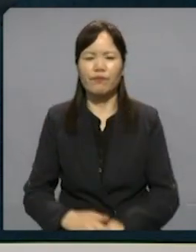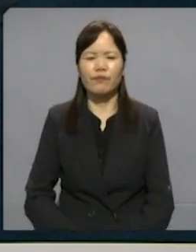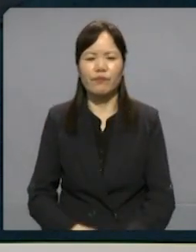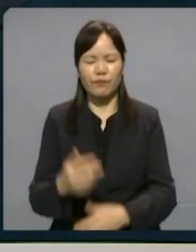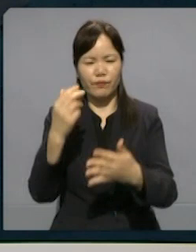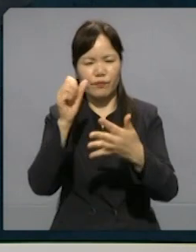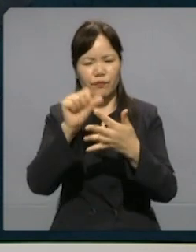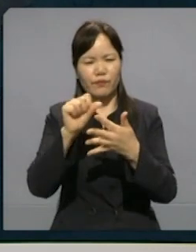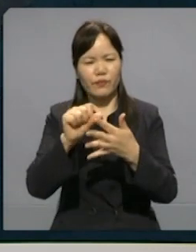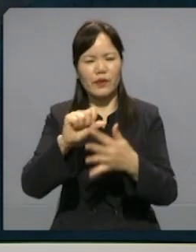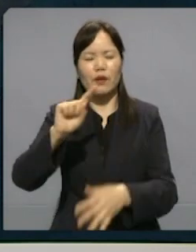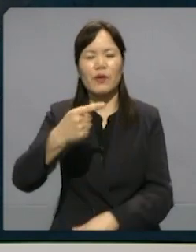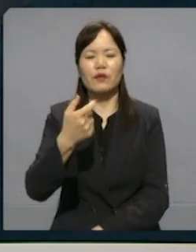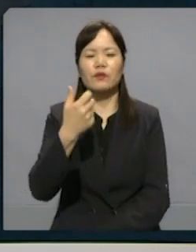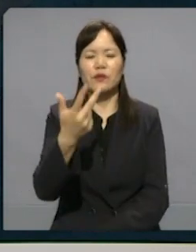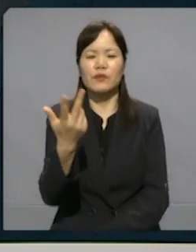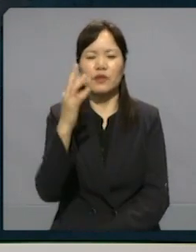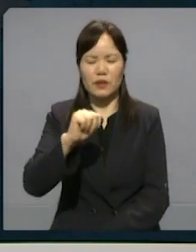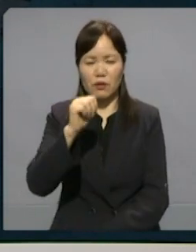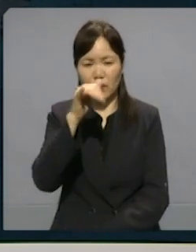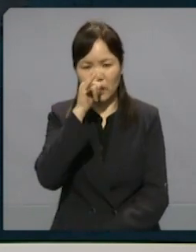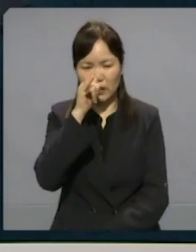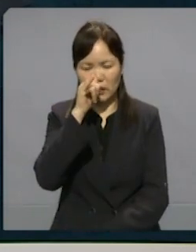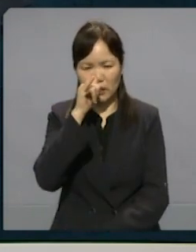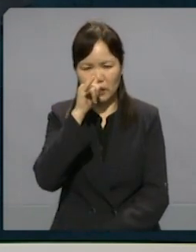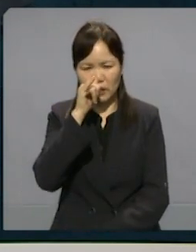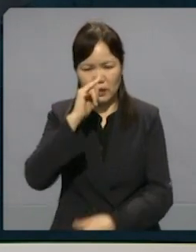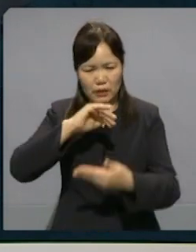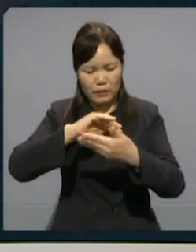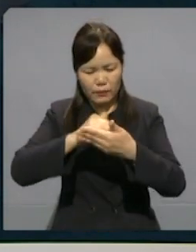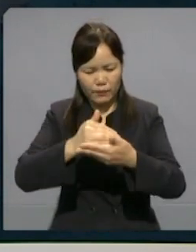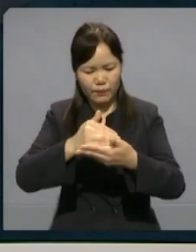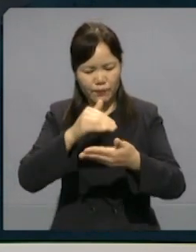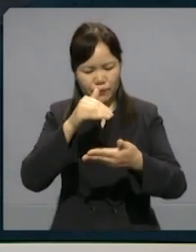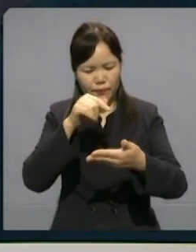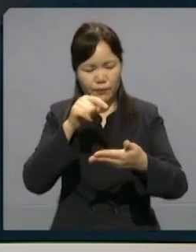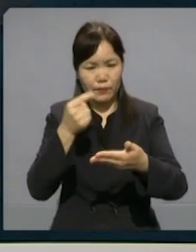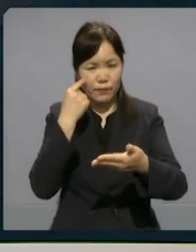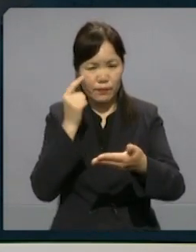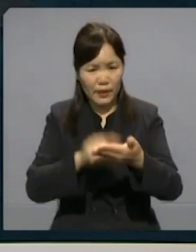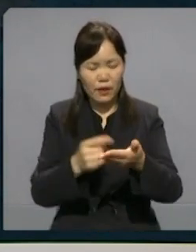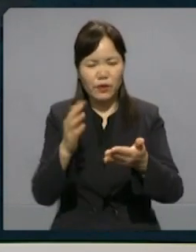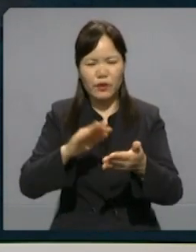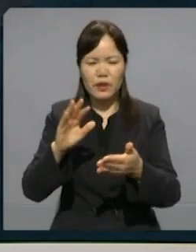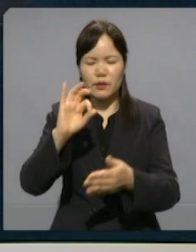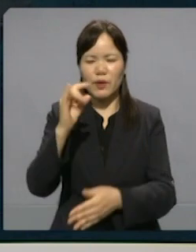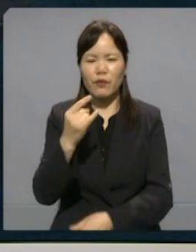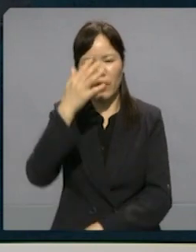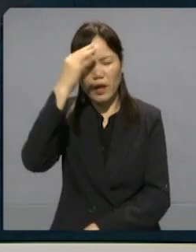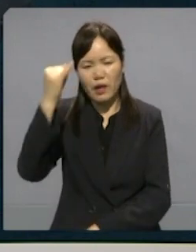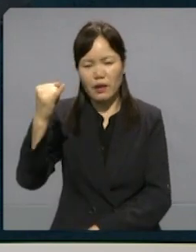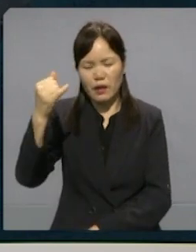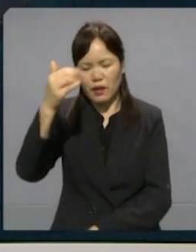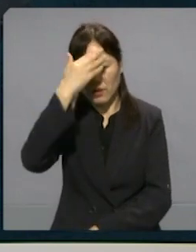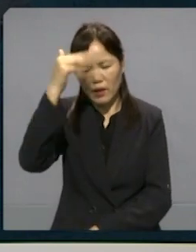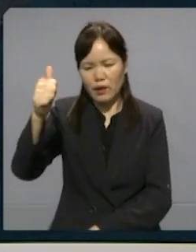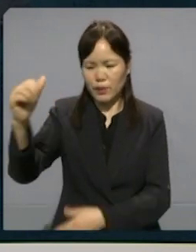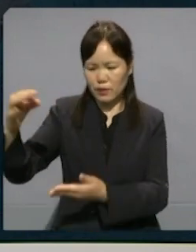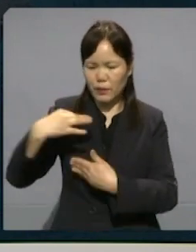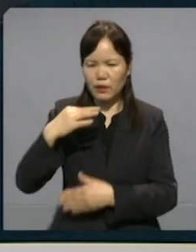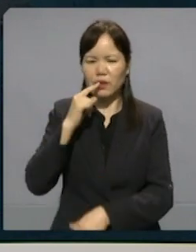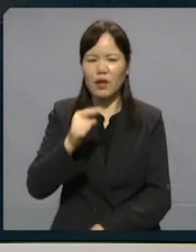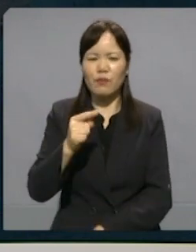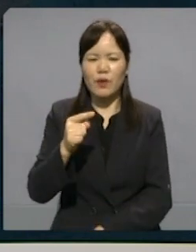차남은 167억이 들어있는 차명 계좌가 발견됐지만 외조부에게 받은 돈이라 주장해 돈을 지켰음에도 조세포탈 혐의로